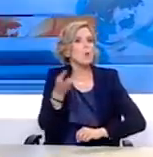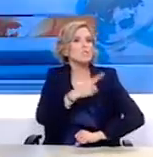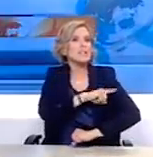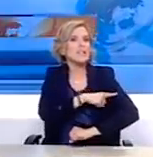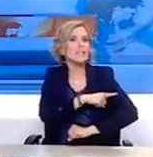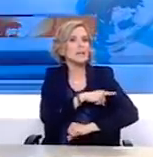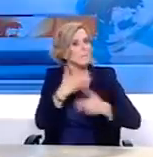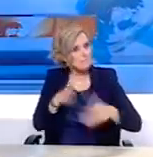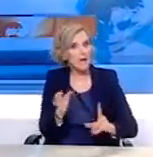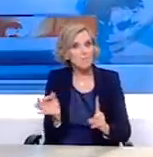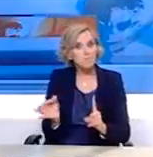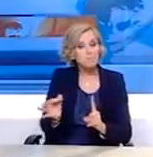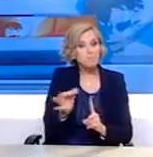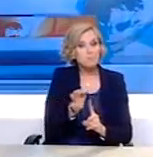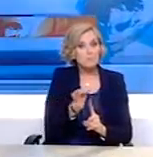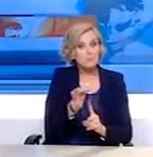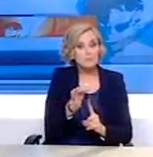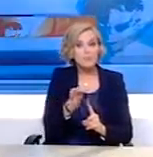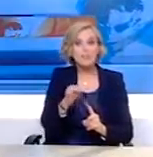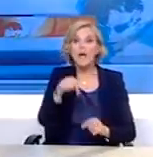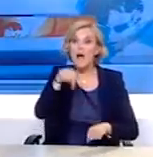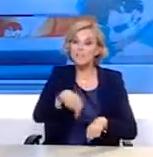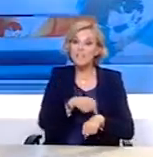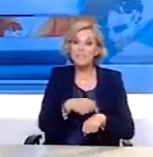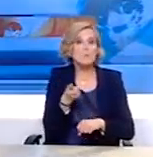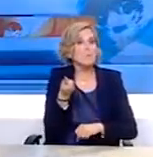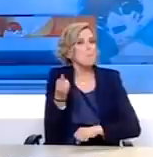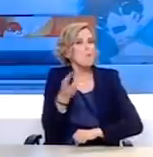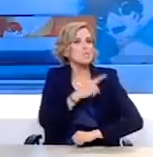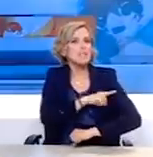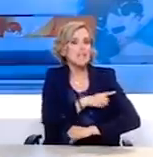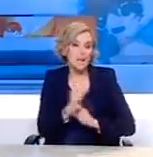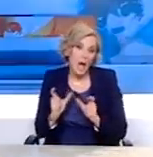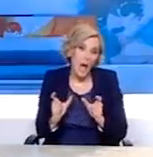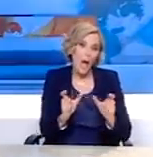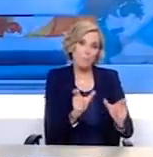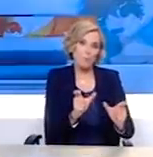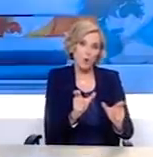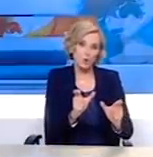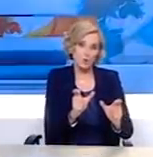από COVID-19 και πόσοι είναι σε αυτοαπομόνωση? Σε ποιο σημείο βρίσκεται η διαδικασία ενίσχυσης του ΕΣΥ με προσωπικό?